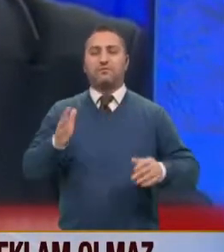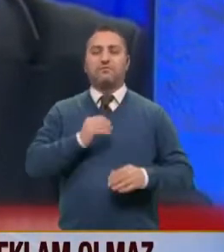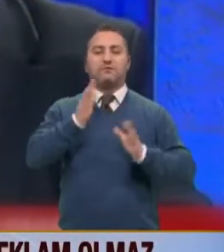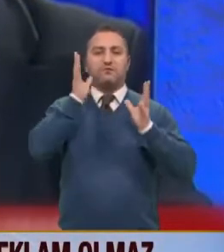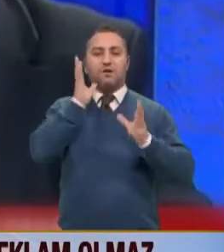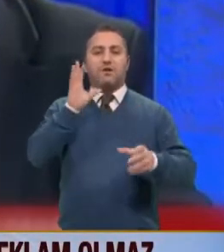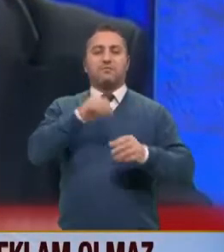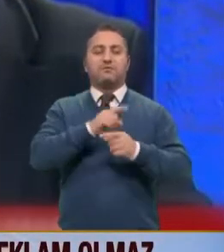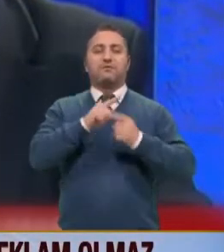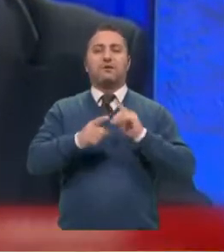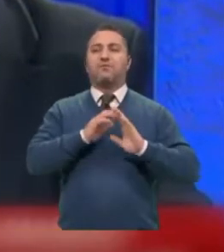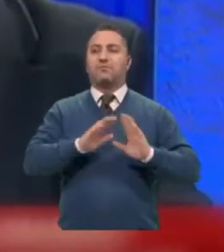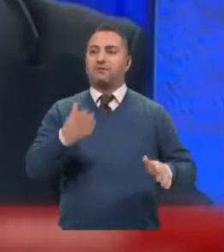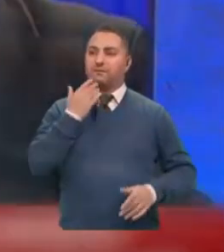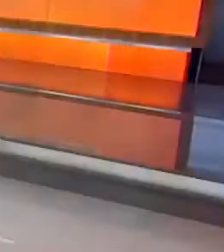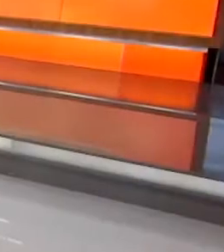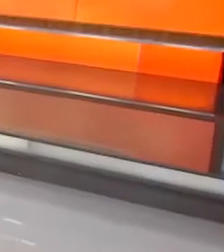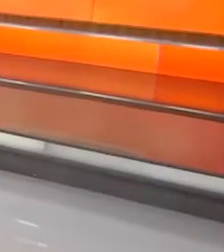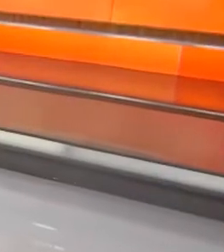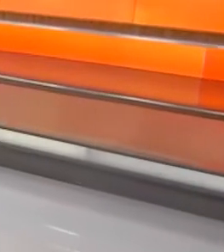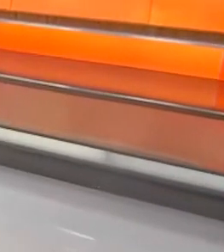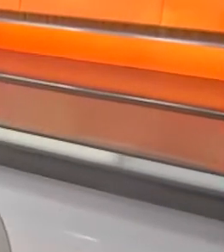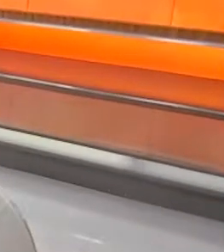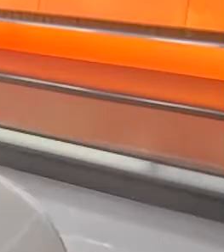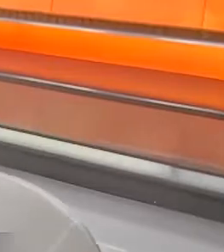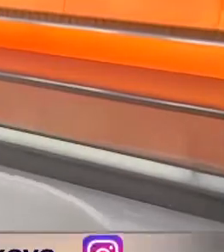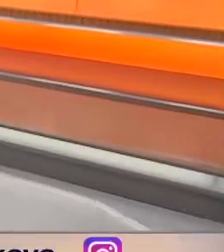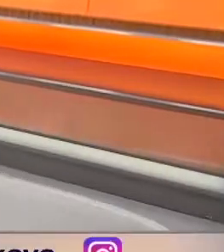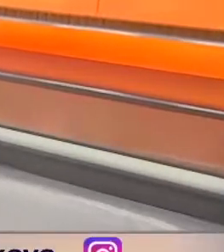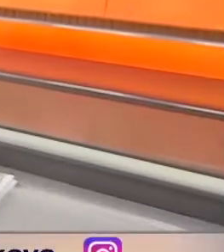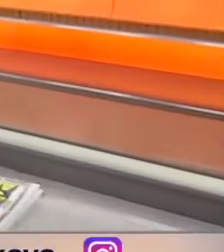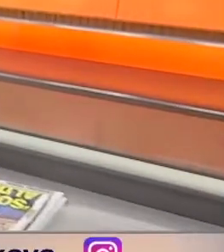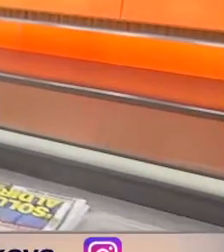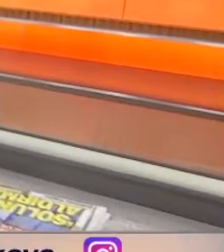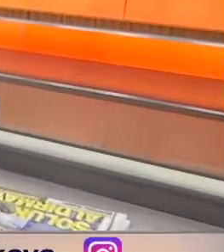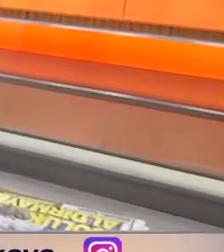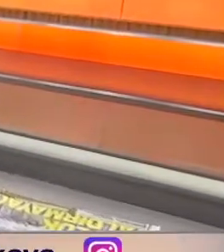siyaseti sokmamak lazım. Doğu Perinçek'in bu sözleri bugün çok konuşulur diye tahmin ediyorum.